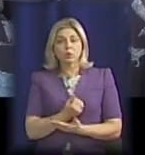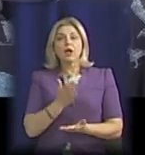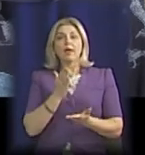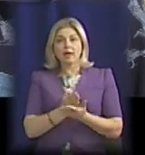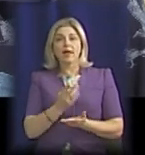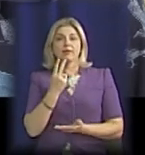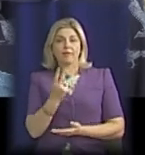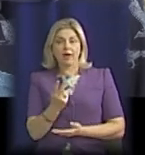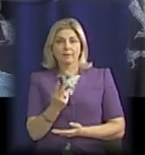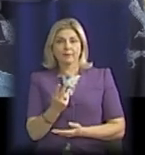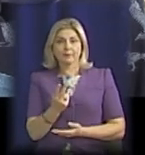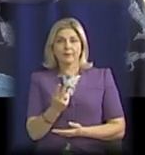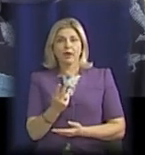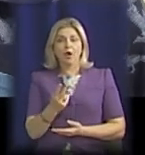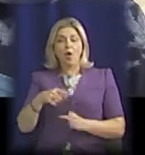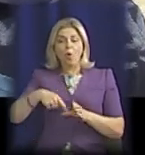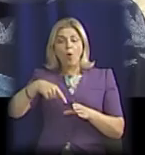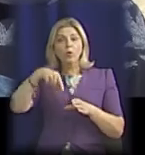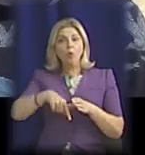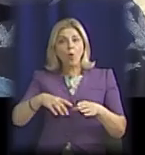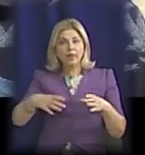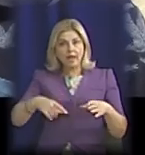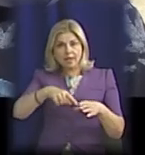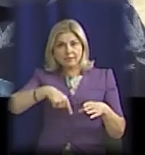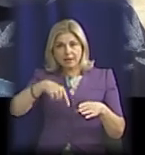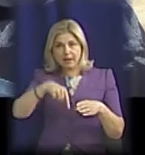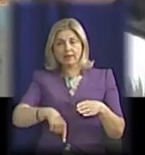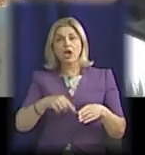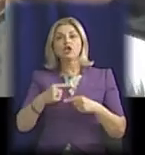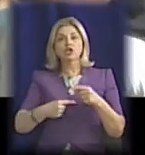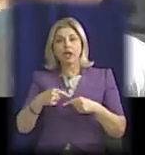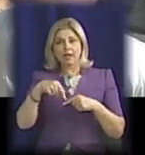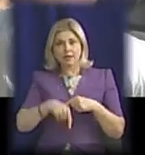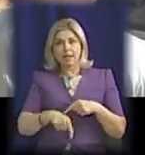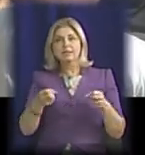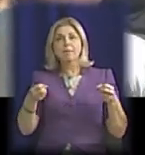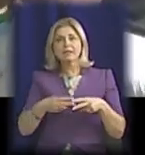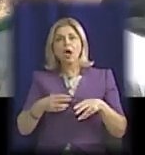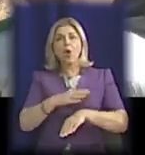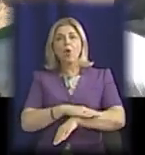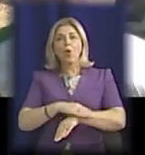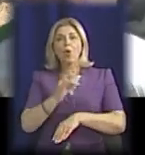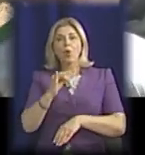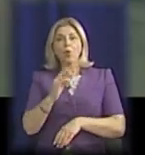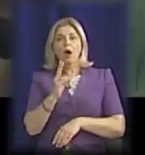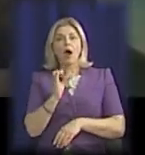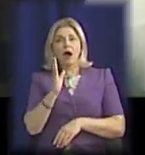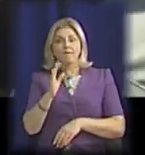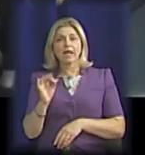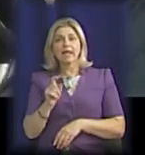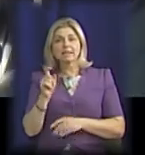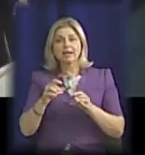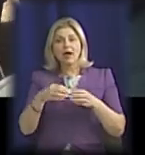два колодязі, через яких пропускається спеціальний рукав з скловолокна.